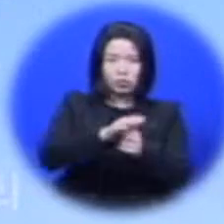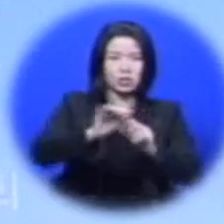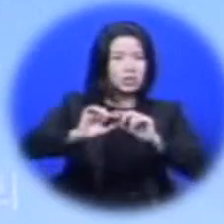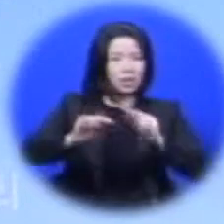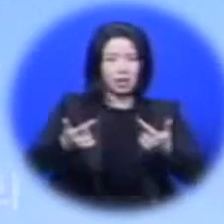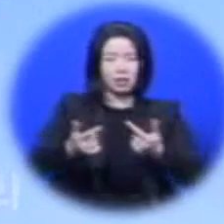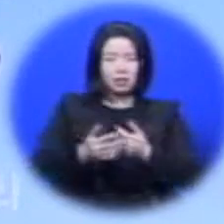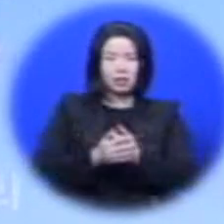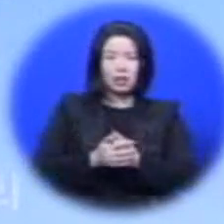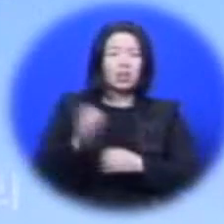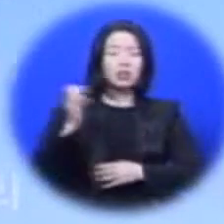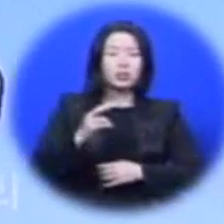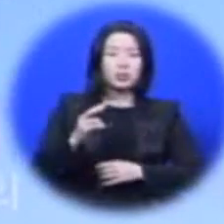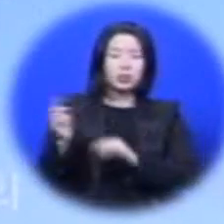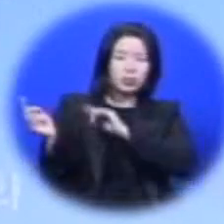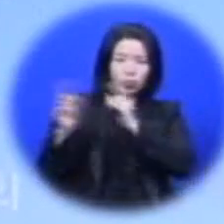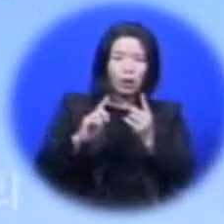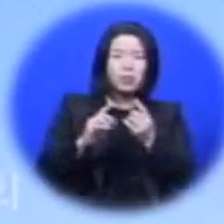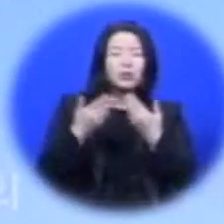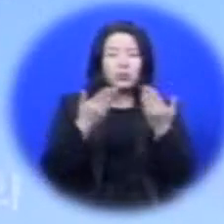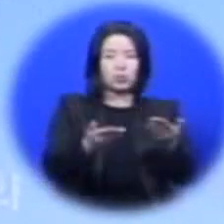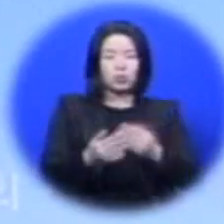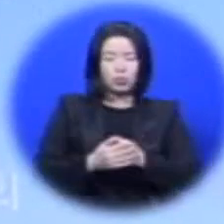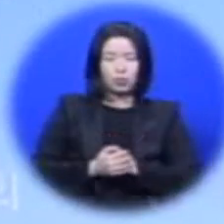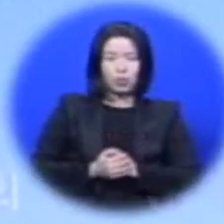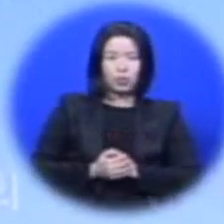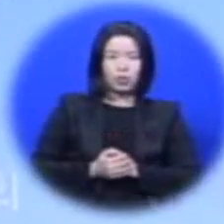않습니다. 그리고 다시 회복시켜 주시죠.